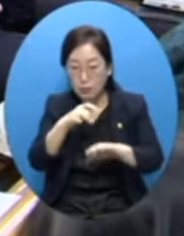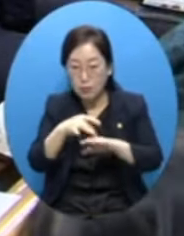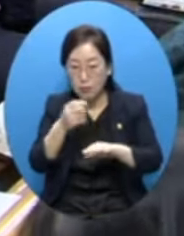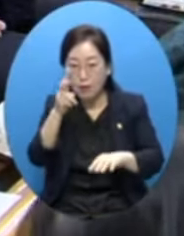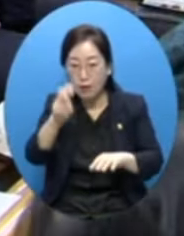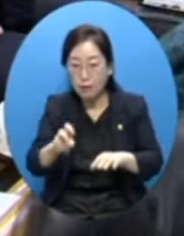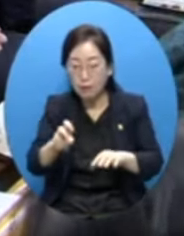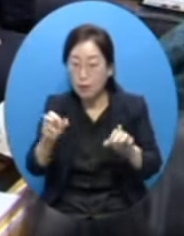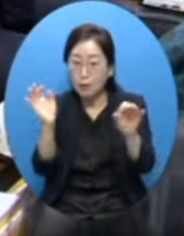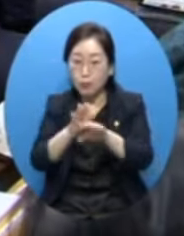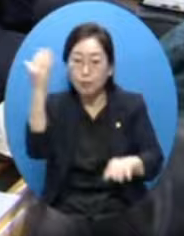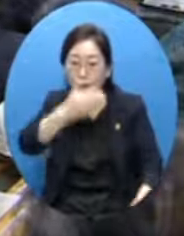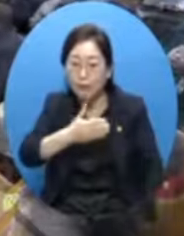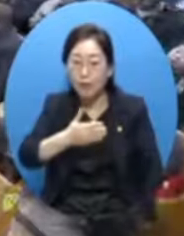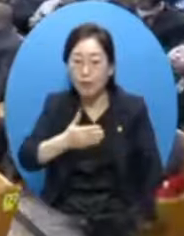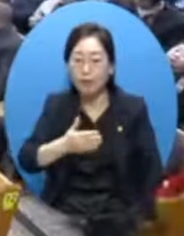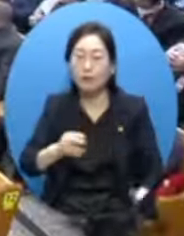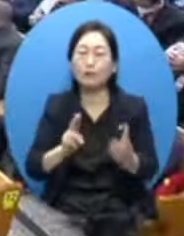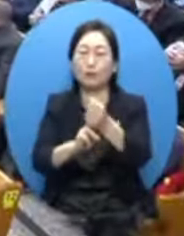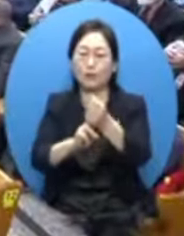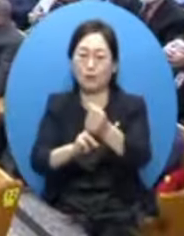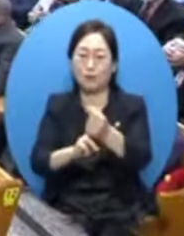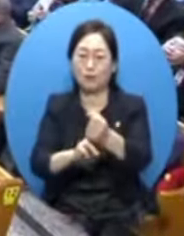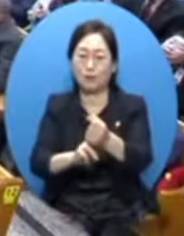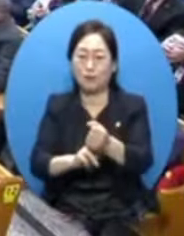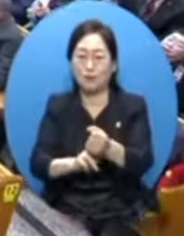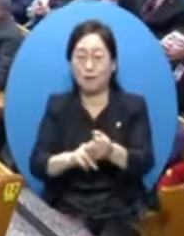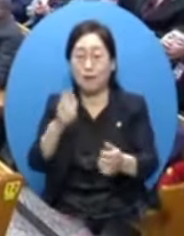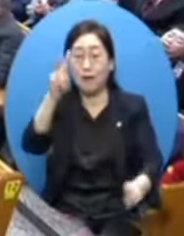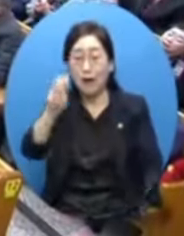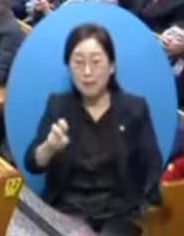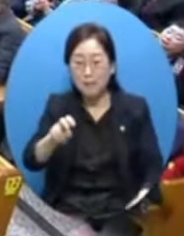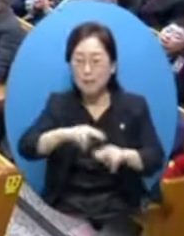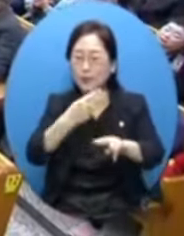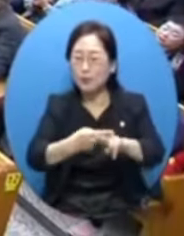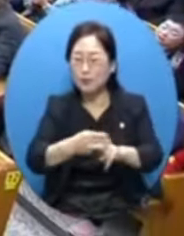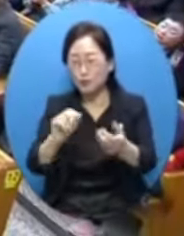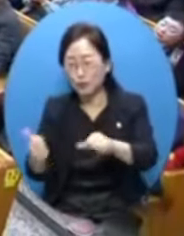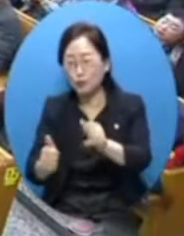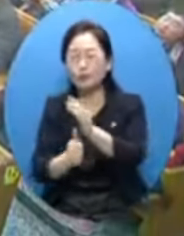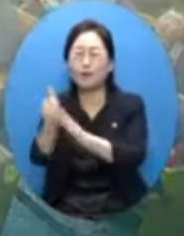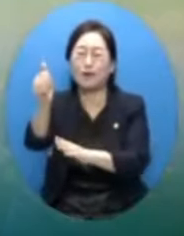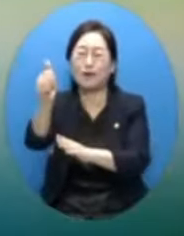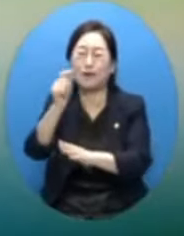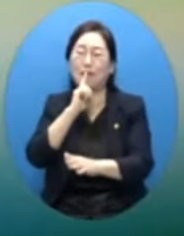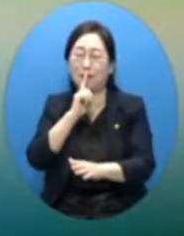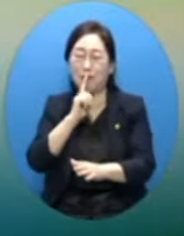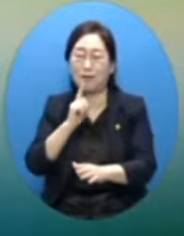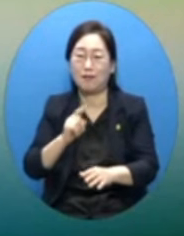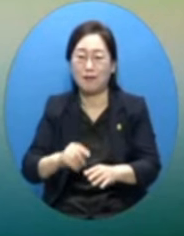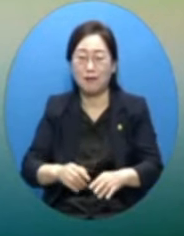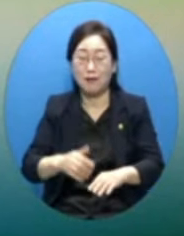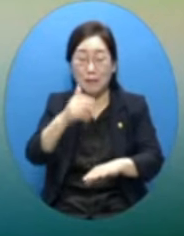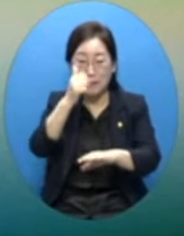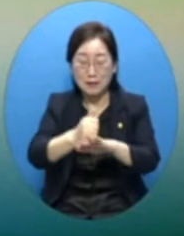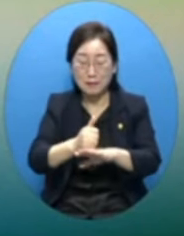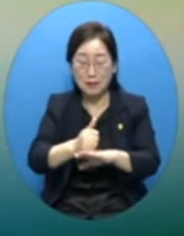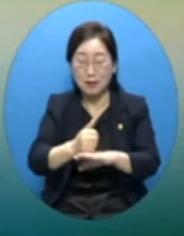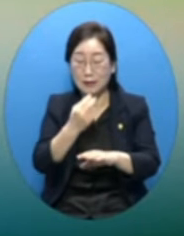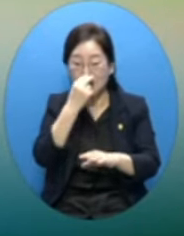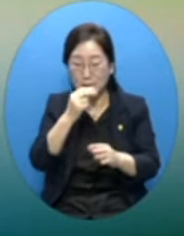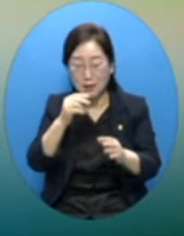지금도 기적은 일어납니다. 그녀는 암은 선물이고 죽음은 소망이라고 말하면서 말기암 환자들에게 가서 복음을